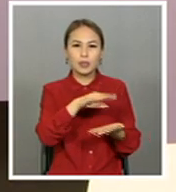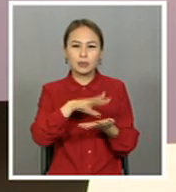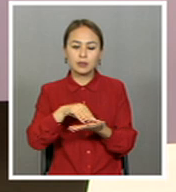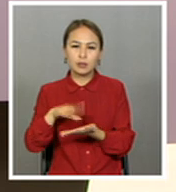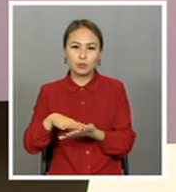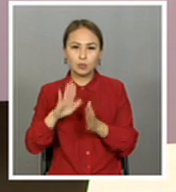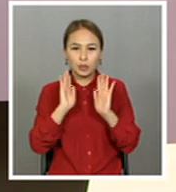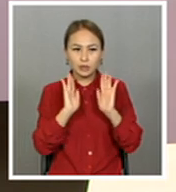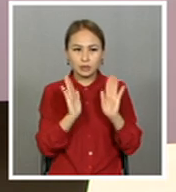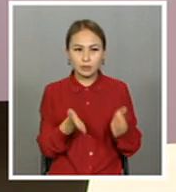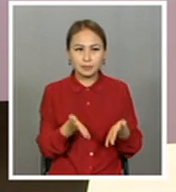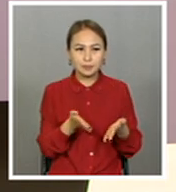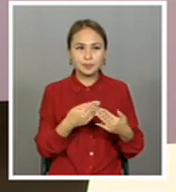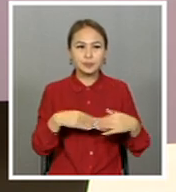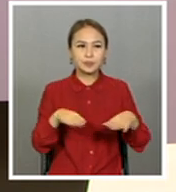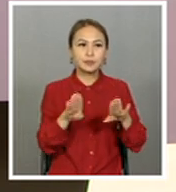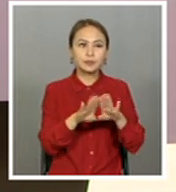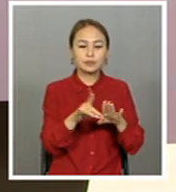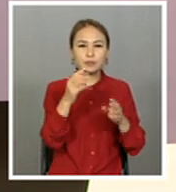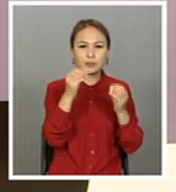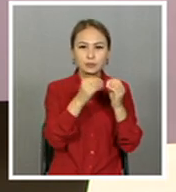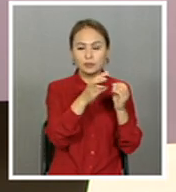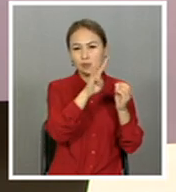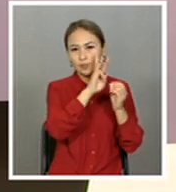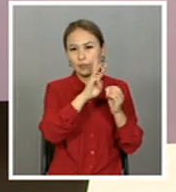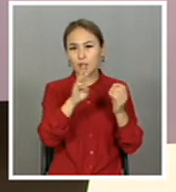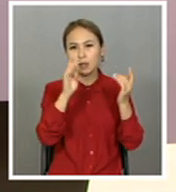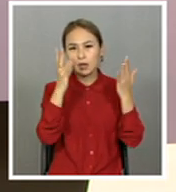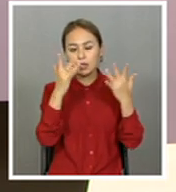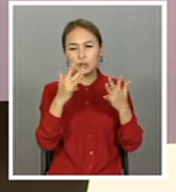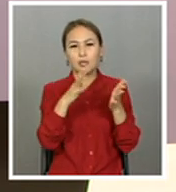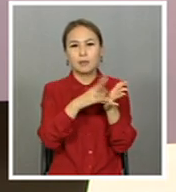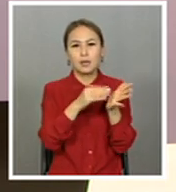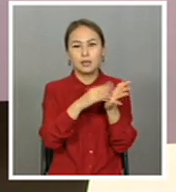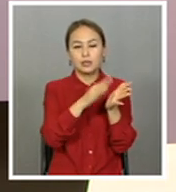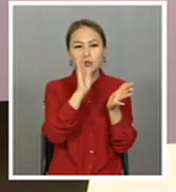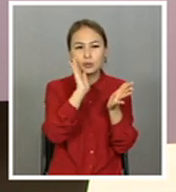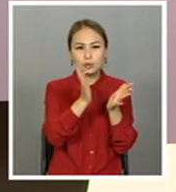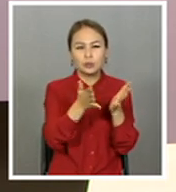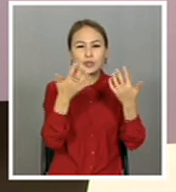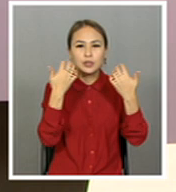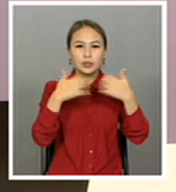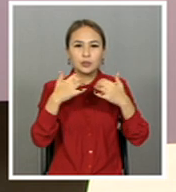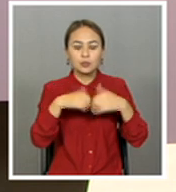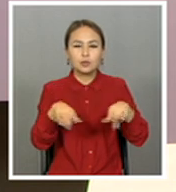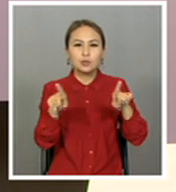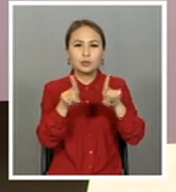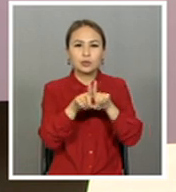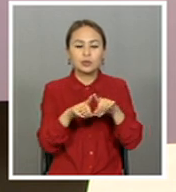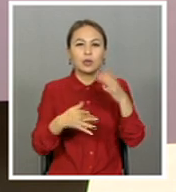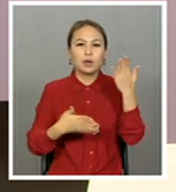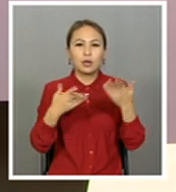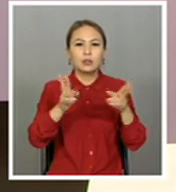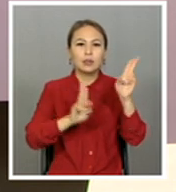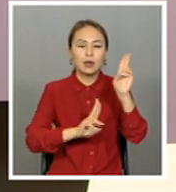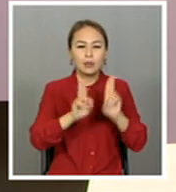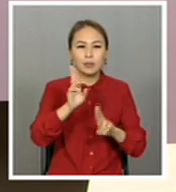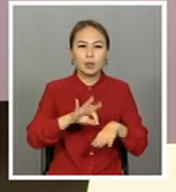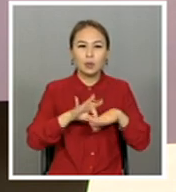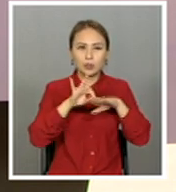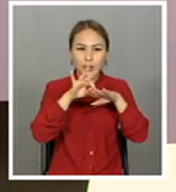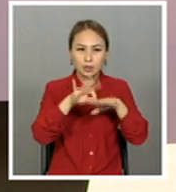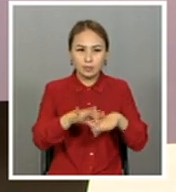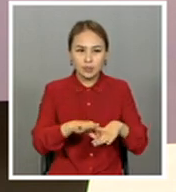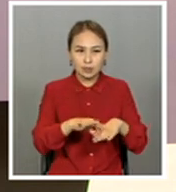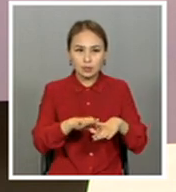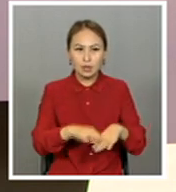болса, 10 минутта қанша мәнті түйетінін есептеу үшін қандай амал қолданамыз?